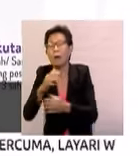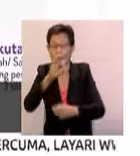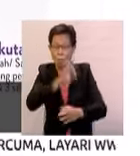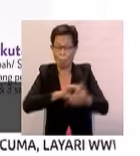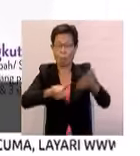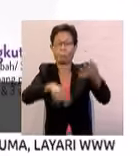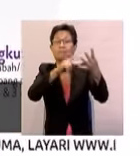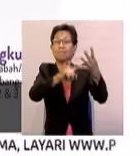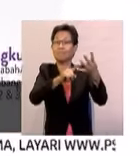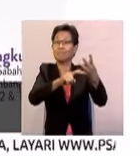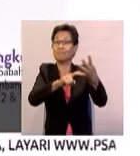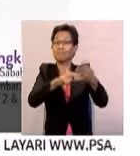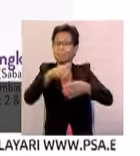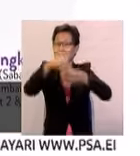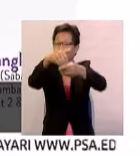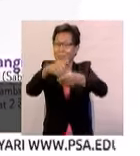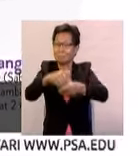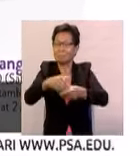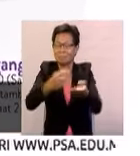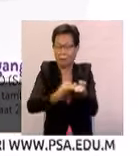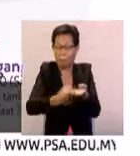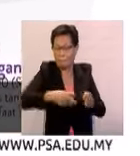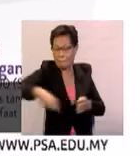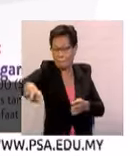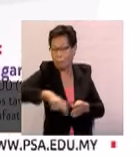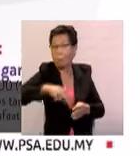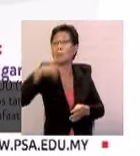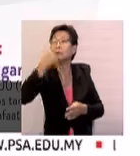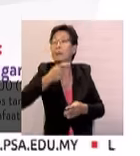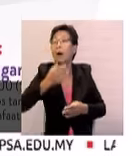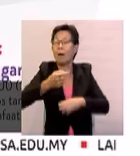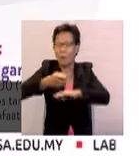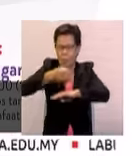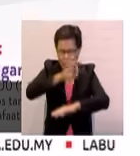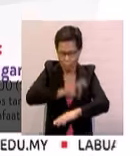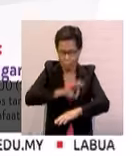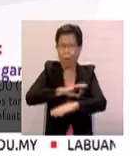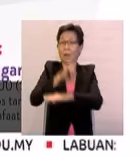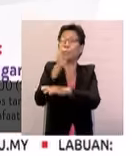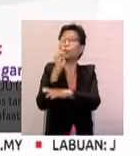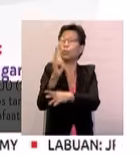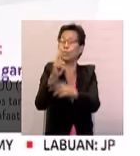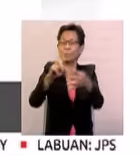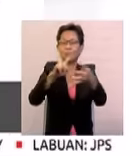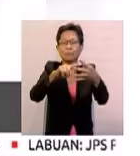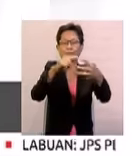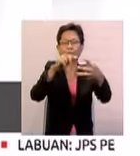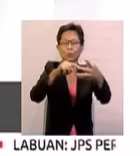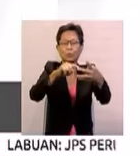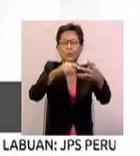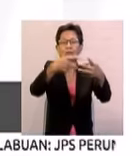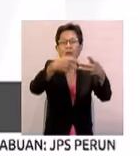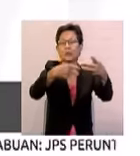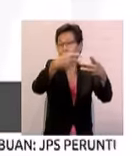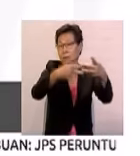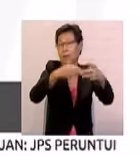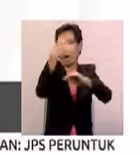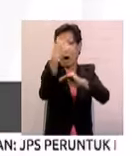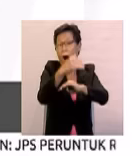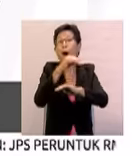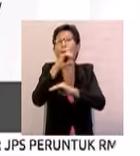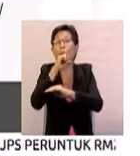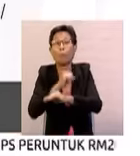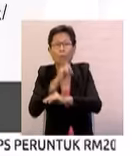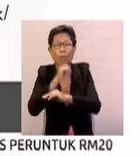adalah insentif tambang pengangkutan untuk mereka yang menerima manfaat kedua dan ketiga sahaja. Had maksimum insentif